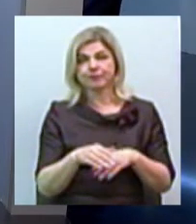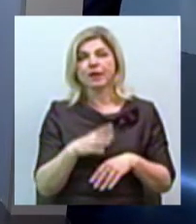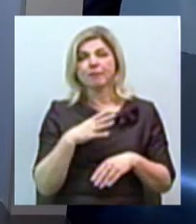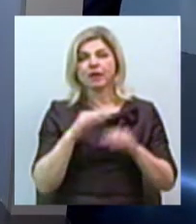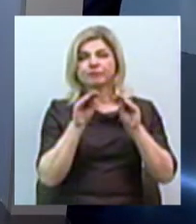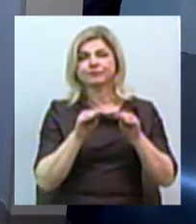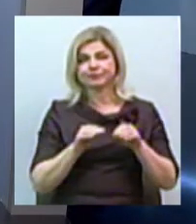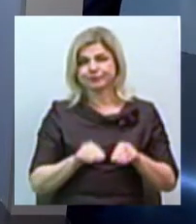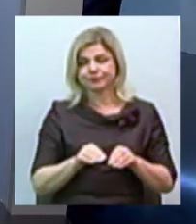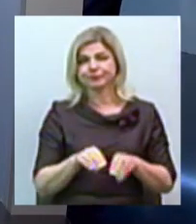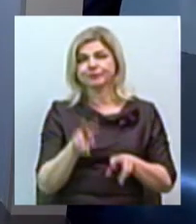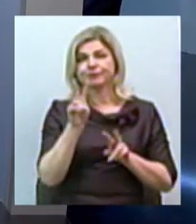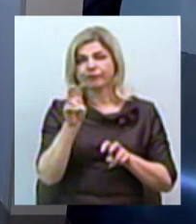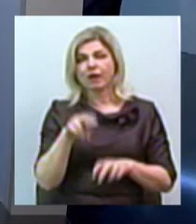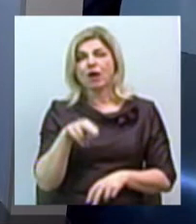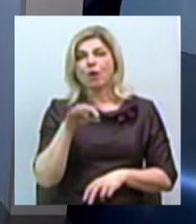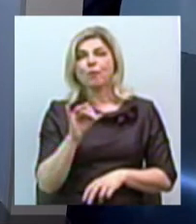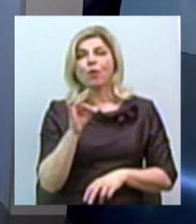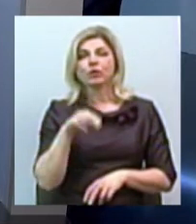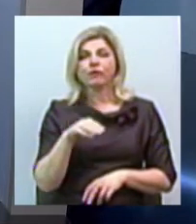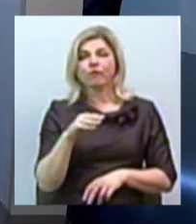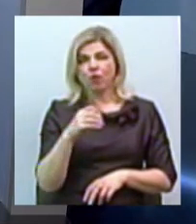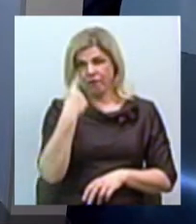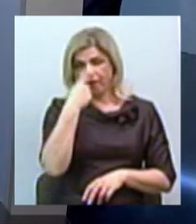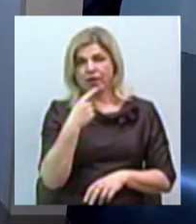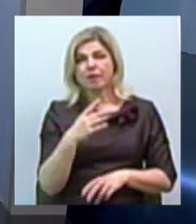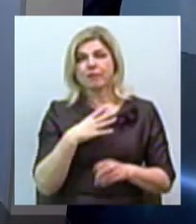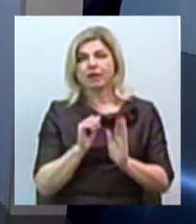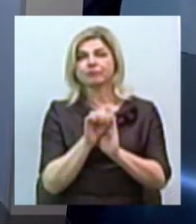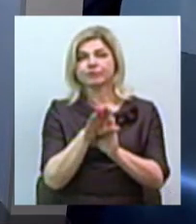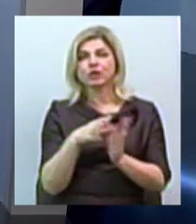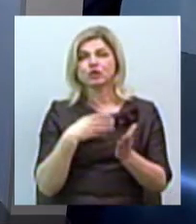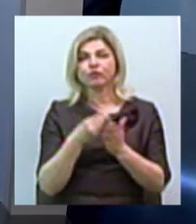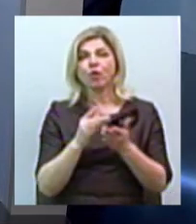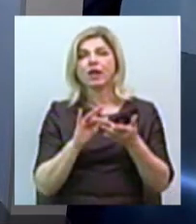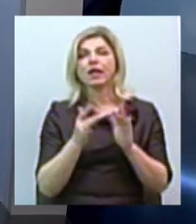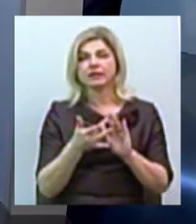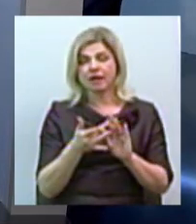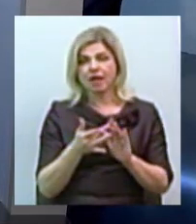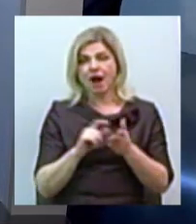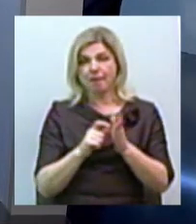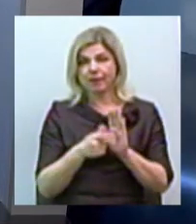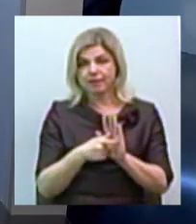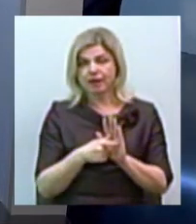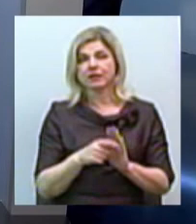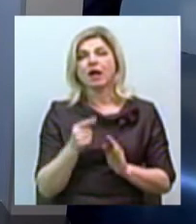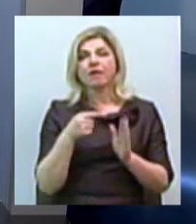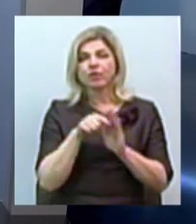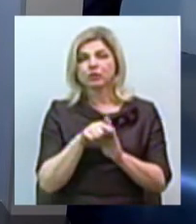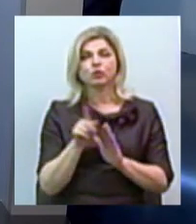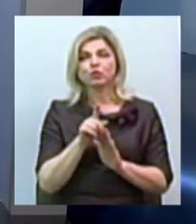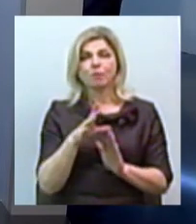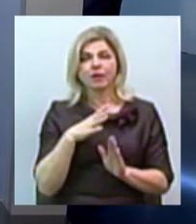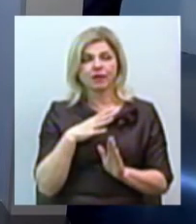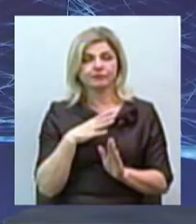портфоліо, викладали його в своєму електронному кабінеті. Портфоліо, яке містило, ну,